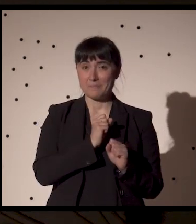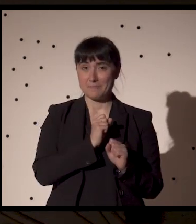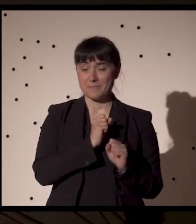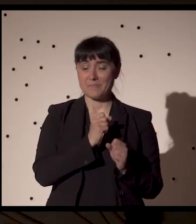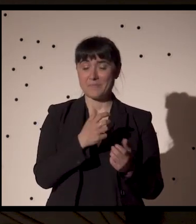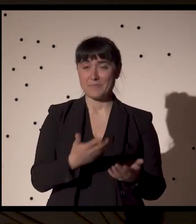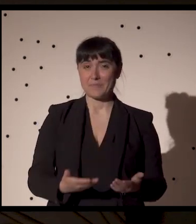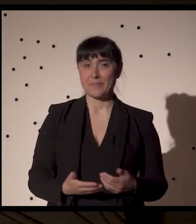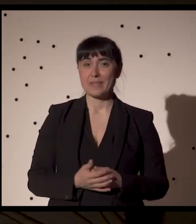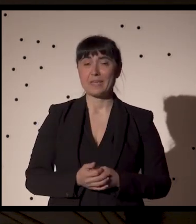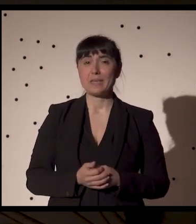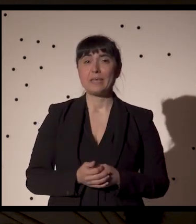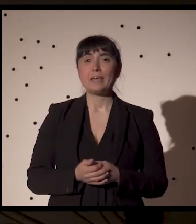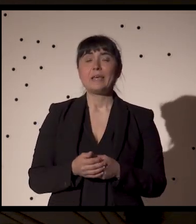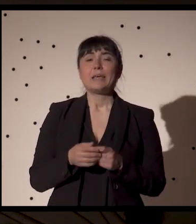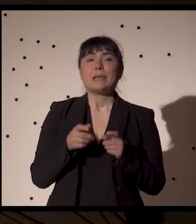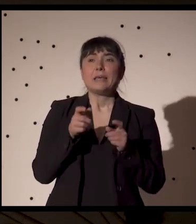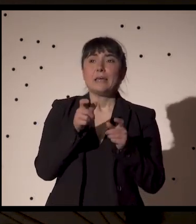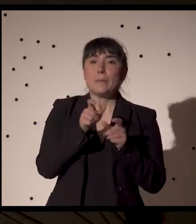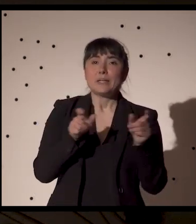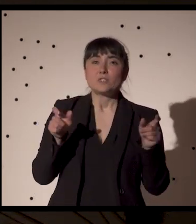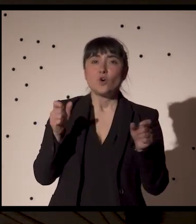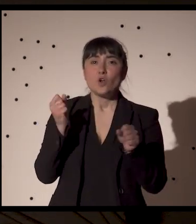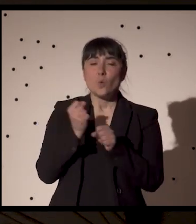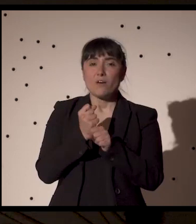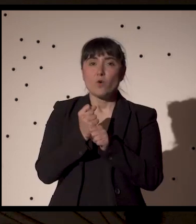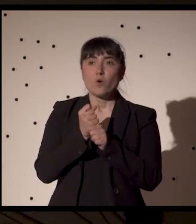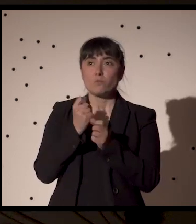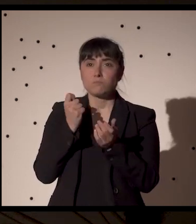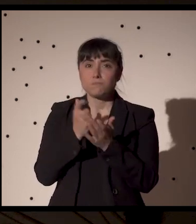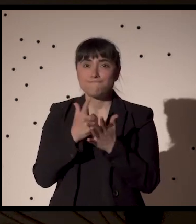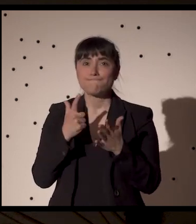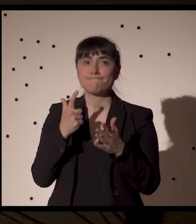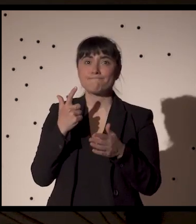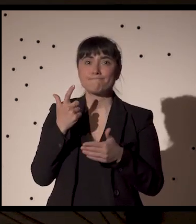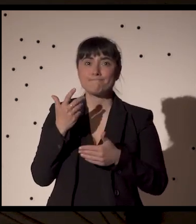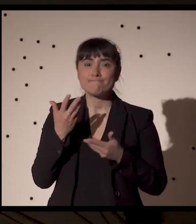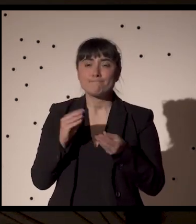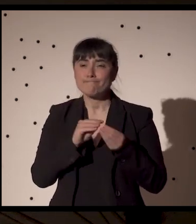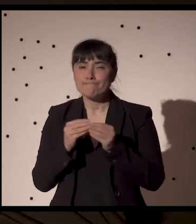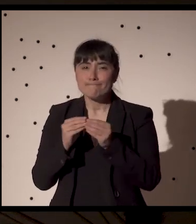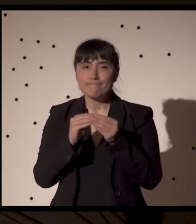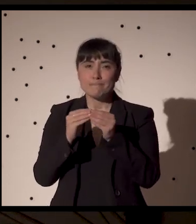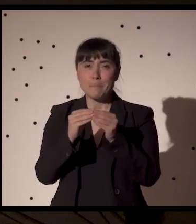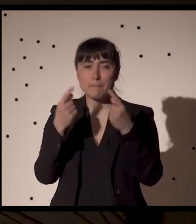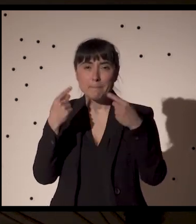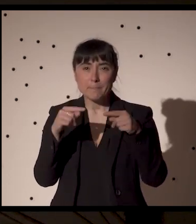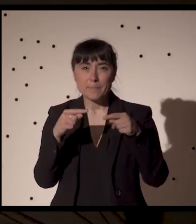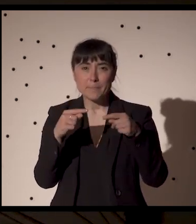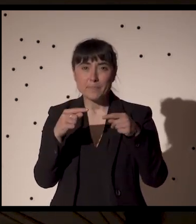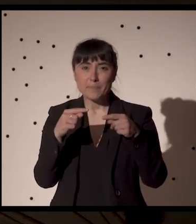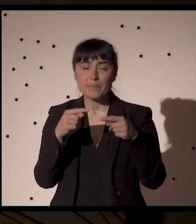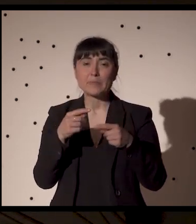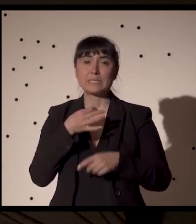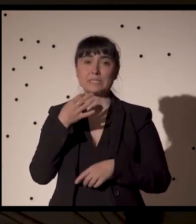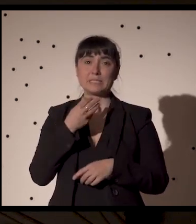un ruolo protagonista ed operativo e esecutivo nella funzione del teatro ci sono dei partner che